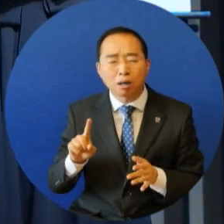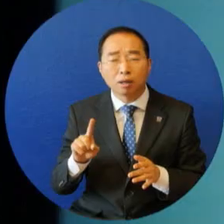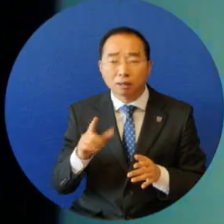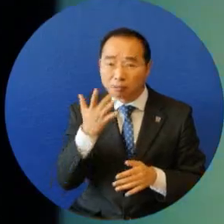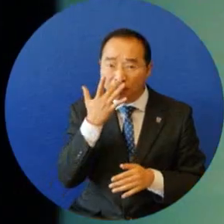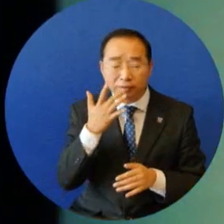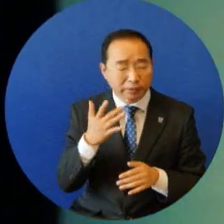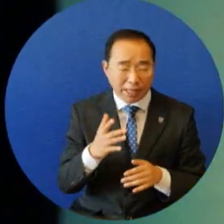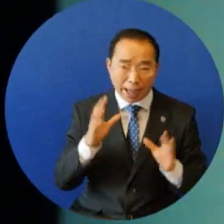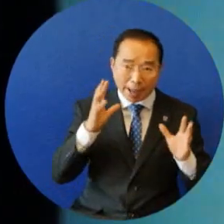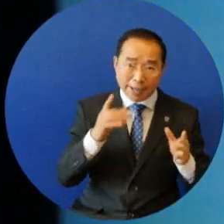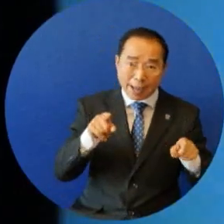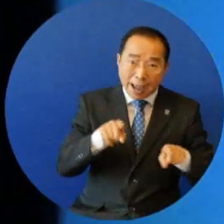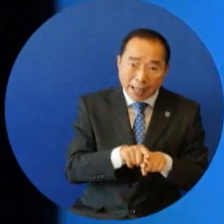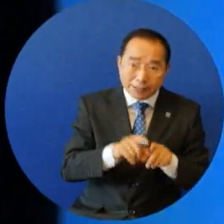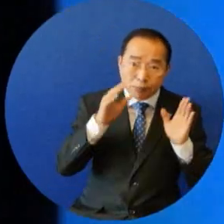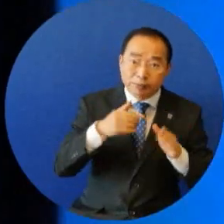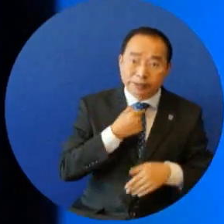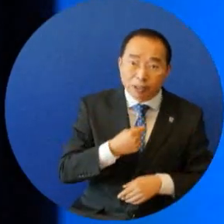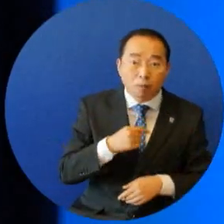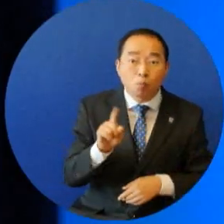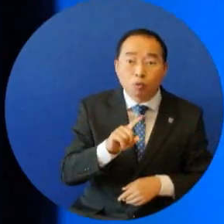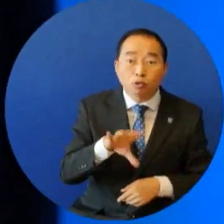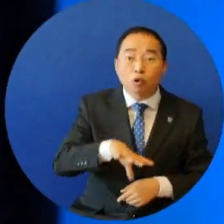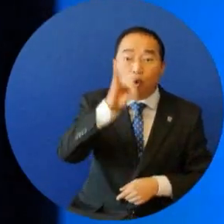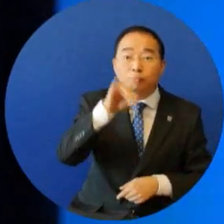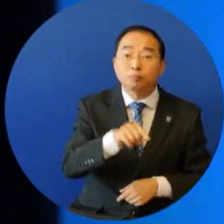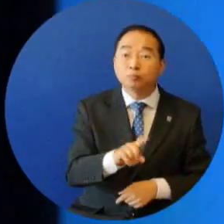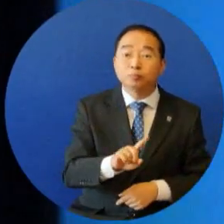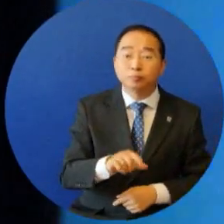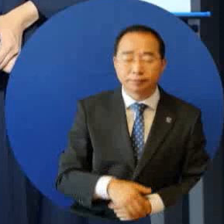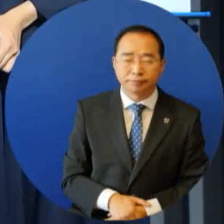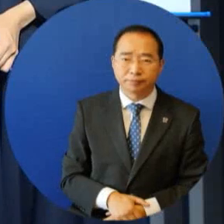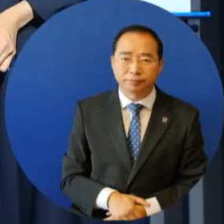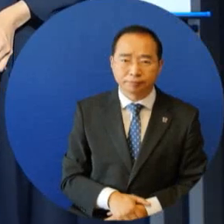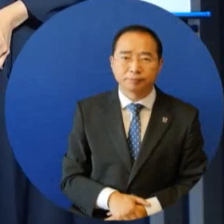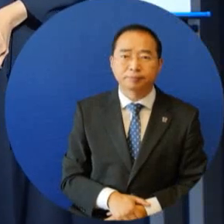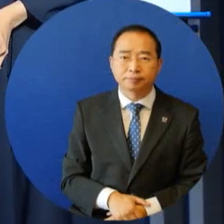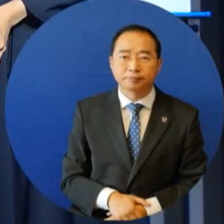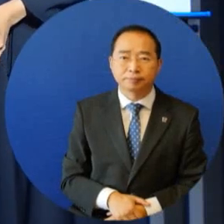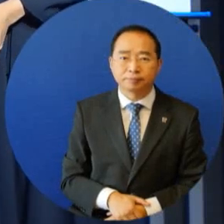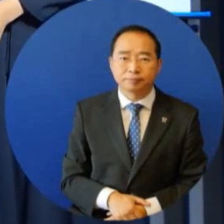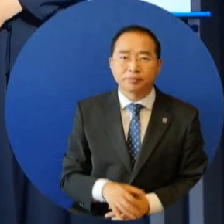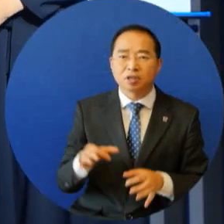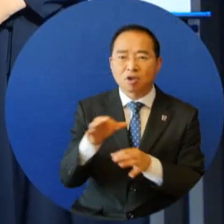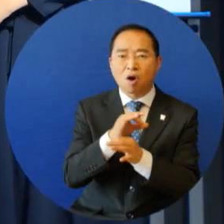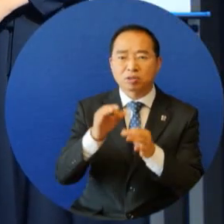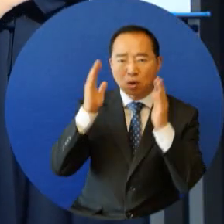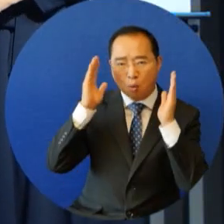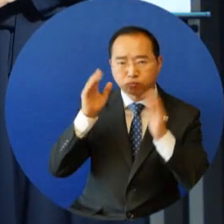느껴지는데, 아이와 함께 시작한다면 어떤 것부터 하면 좋을까요? 경제 공부에 대해서는